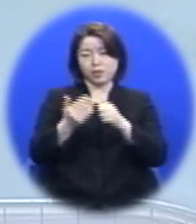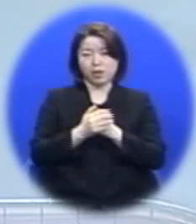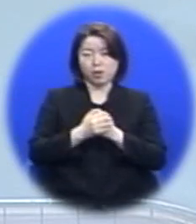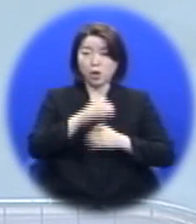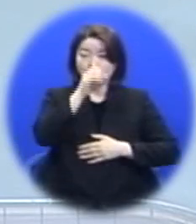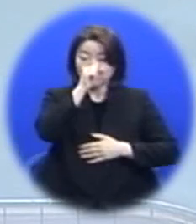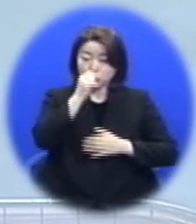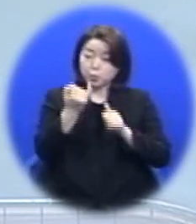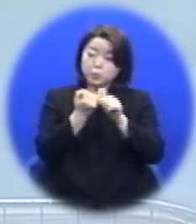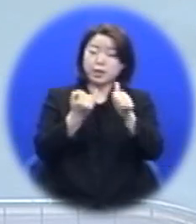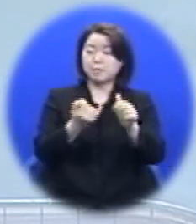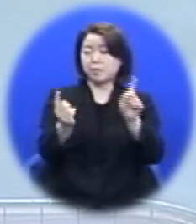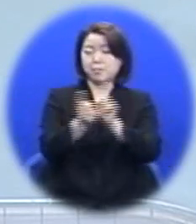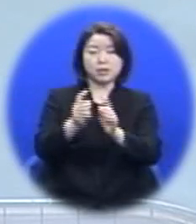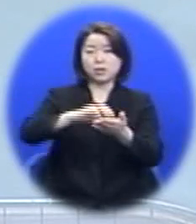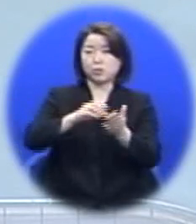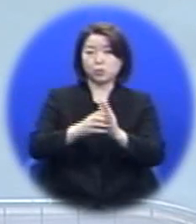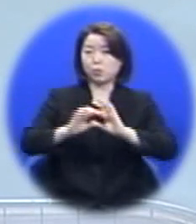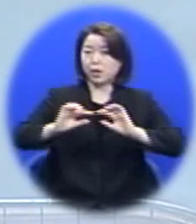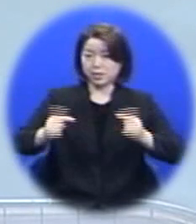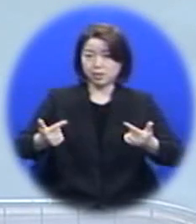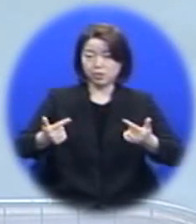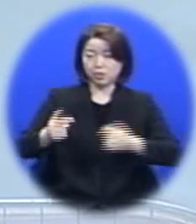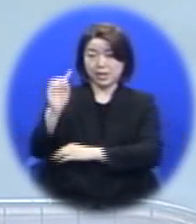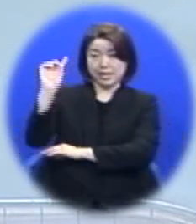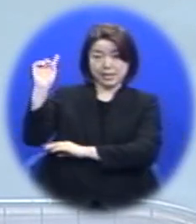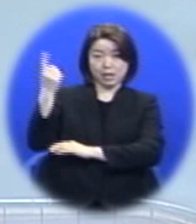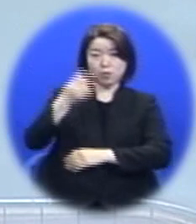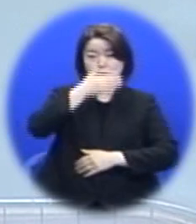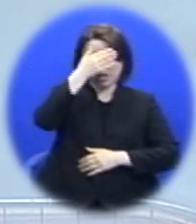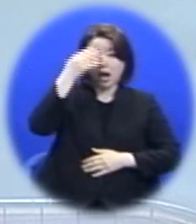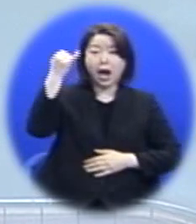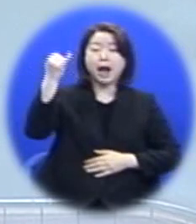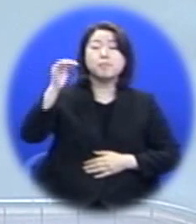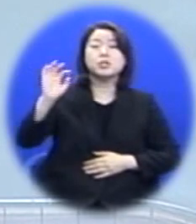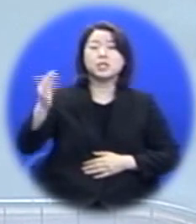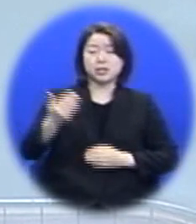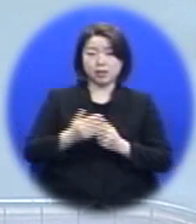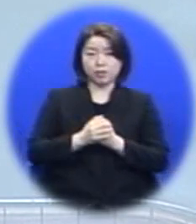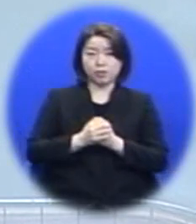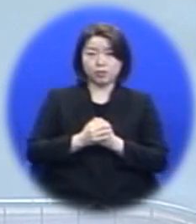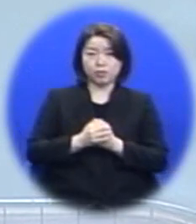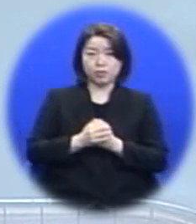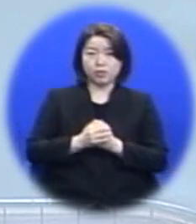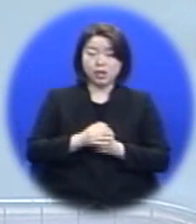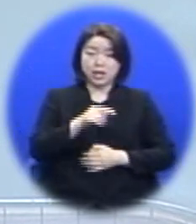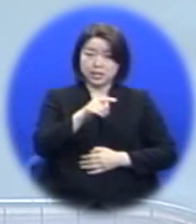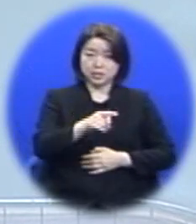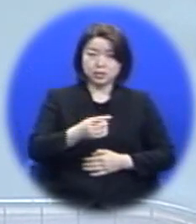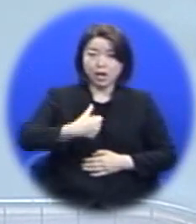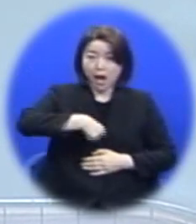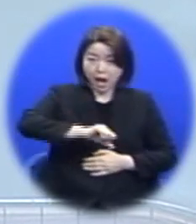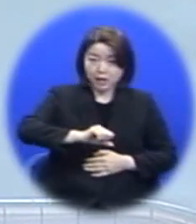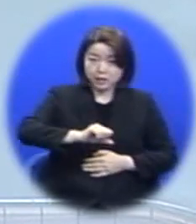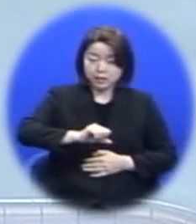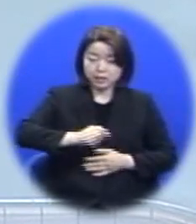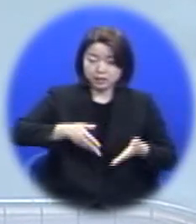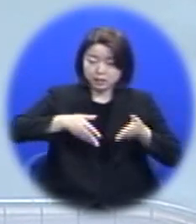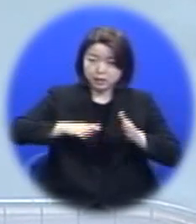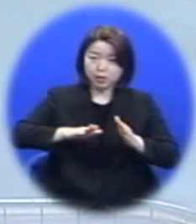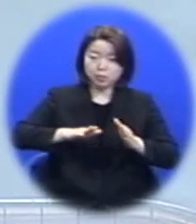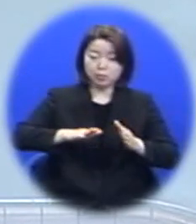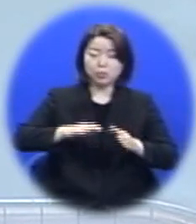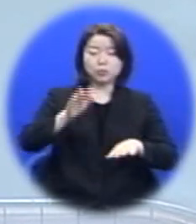아닙니다. 다윗의 할머니가 되어 그를 인해서 아들을 낳고 또 손주를